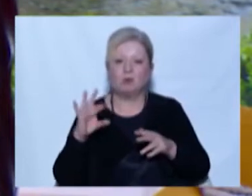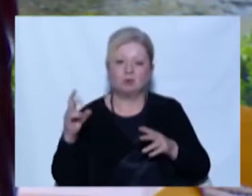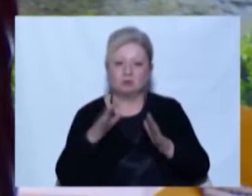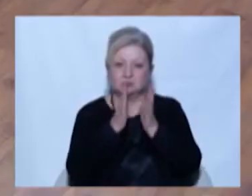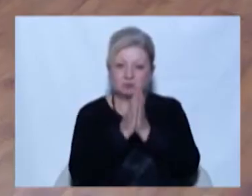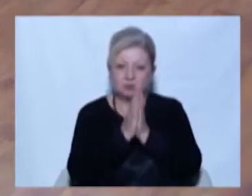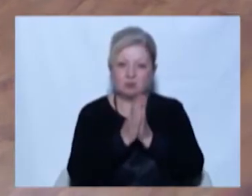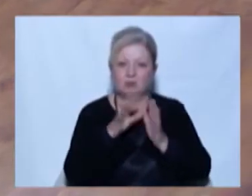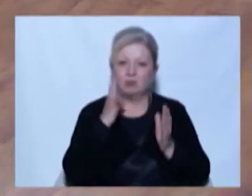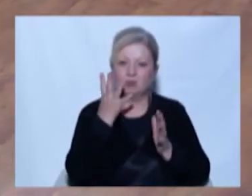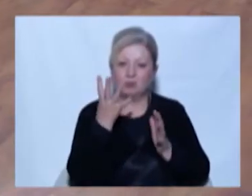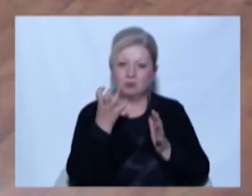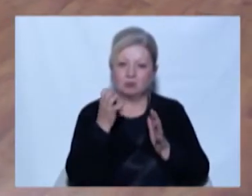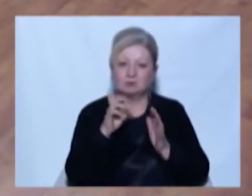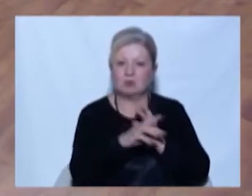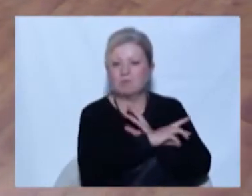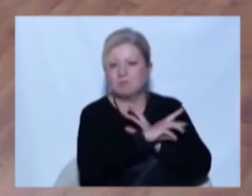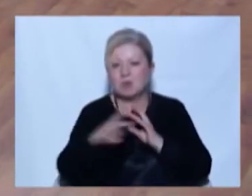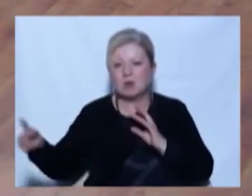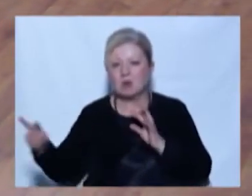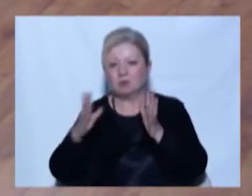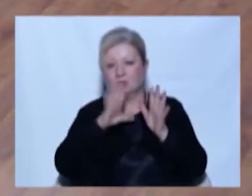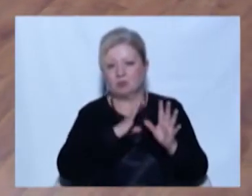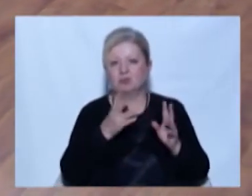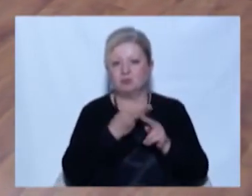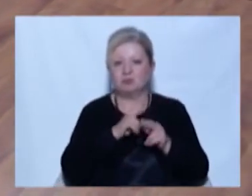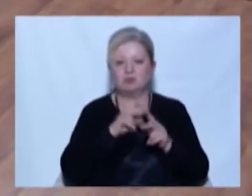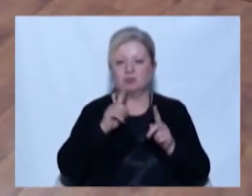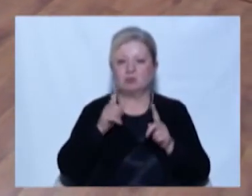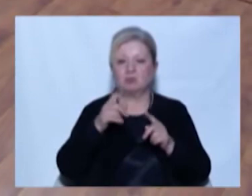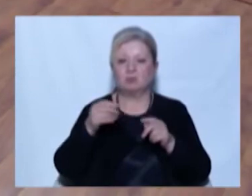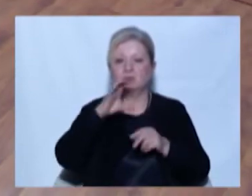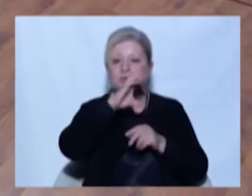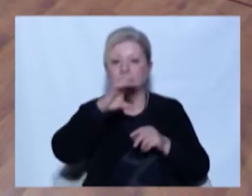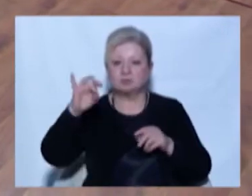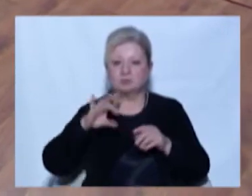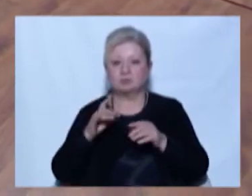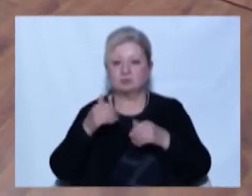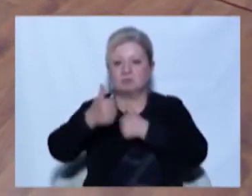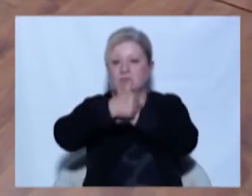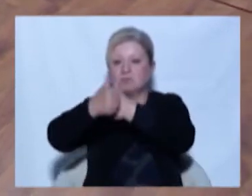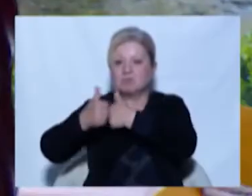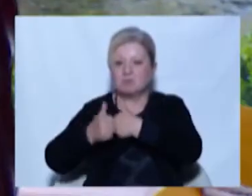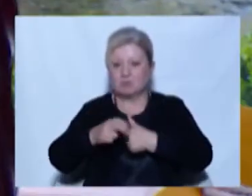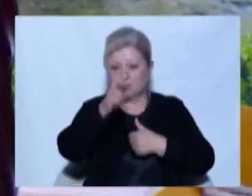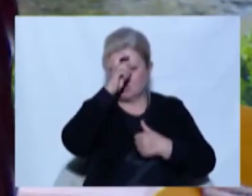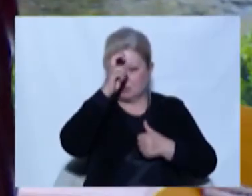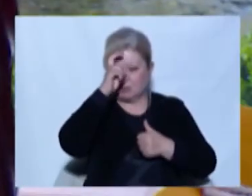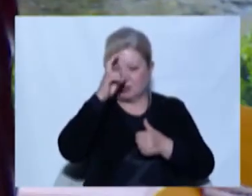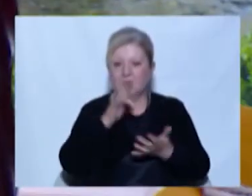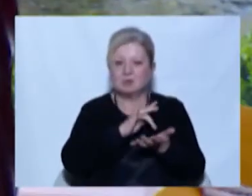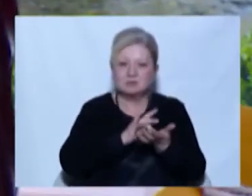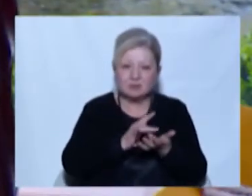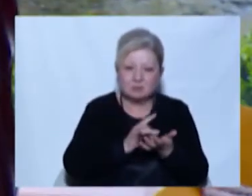400 მილიონი იმისათვის, რომ საბჭოთა კავშირის უახლოესი მეზობელი გასაბჭოების საფრთხის ქვეშ მყოფი საბერძნეთი